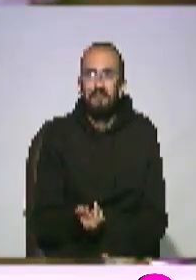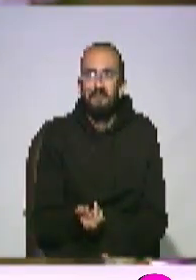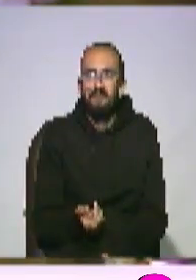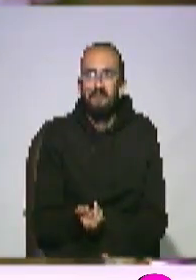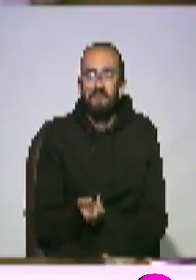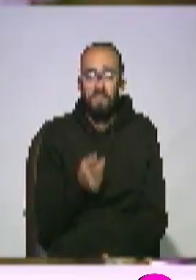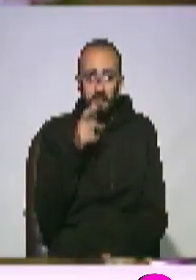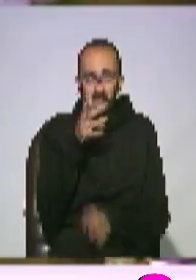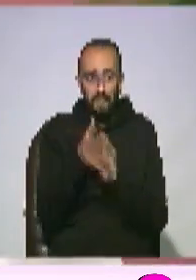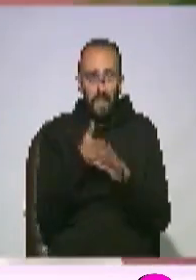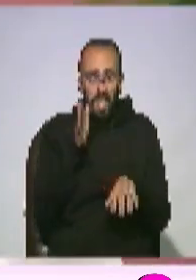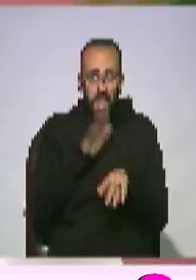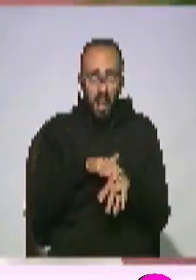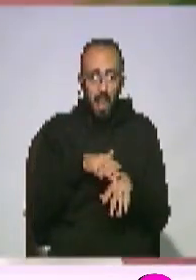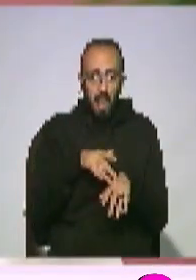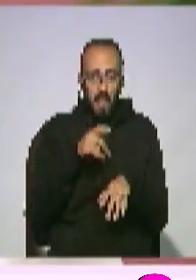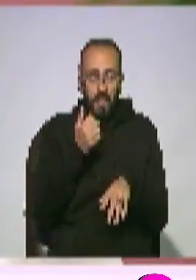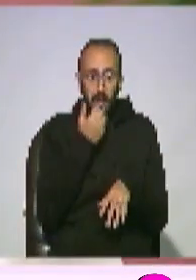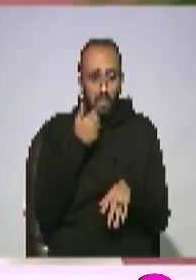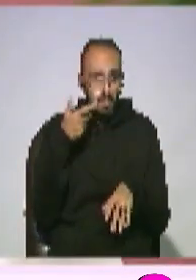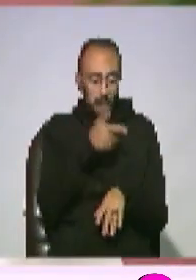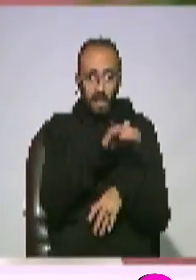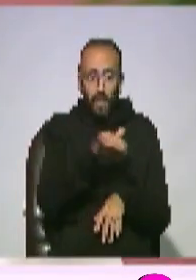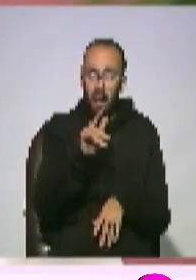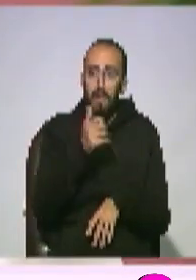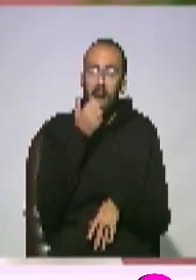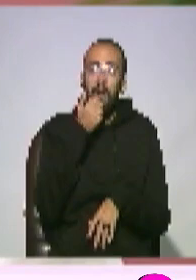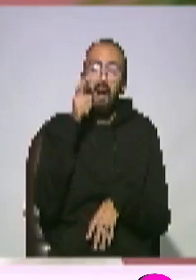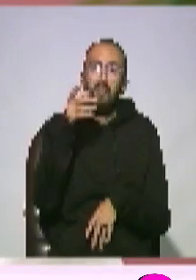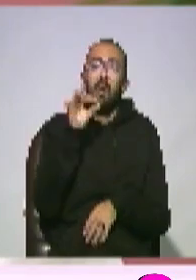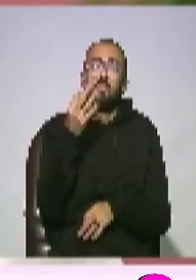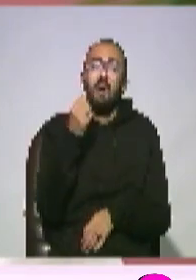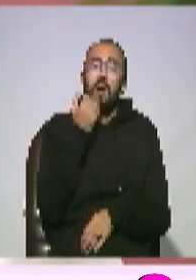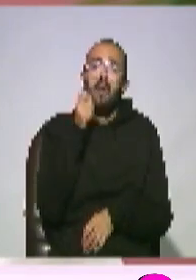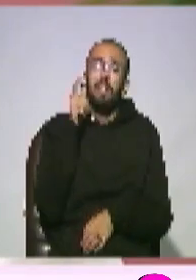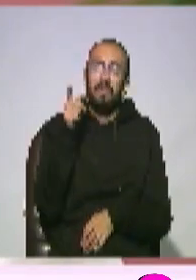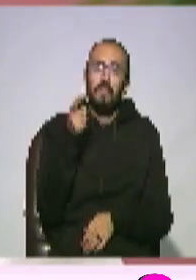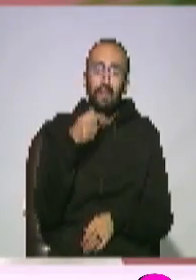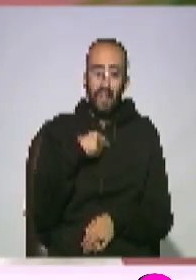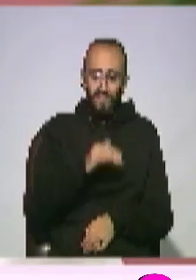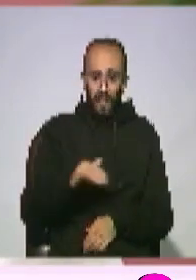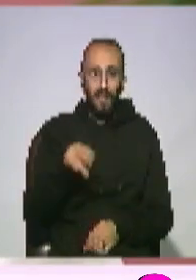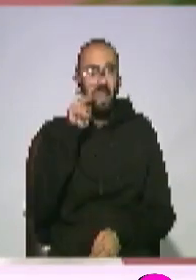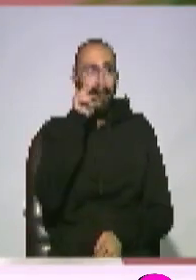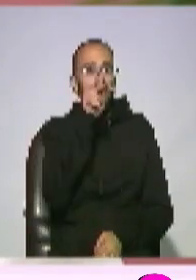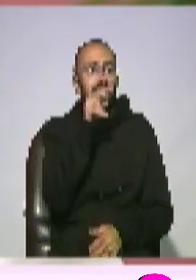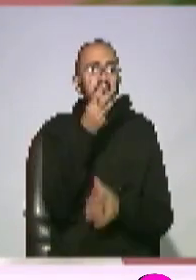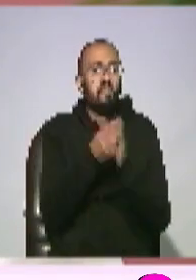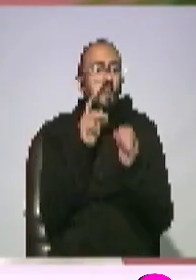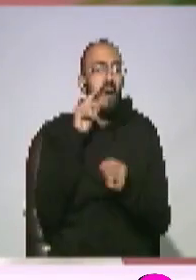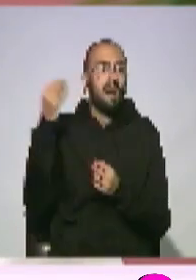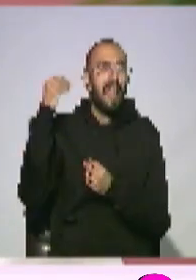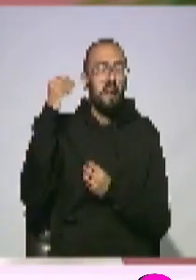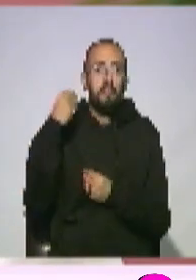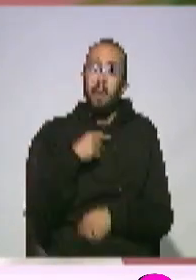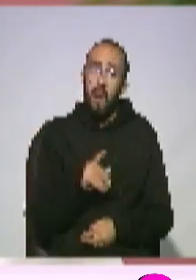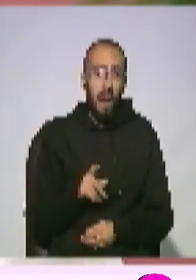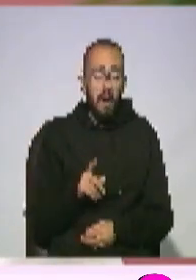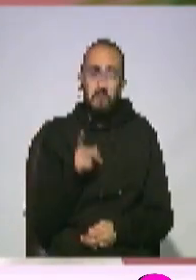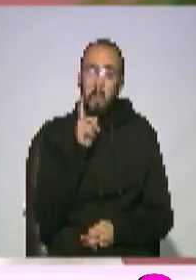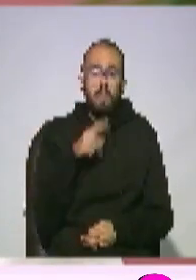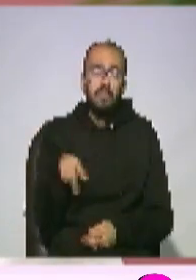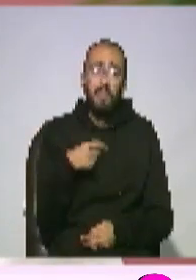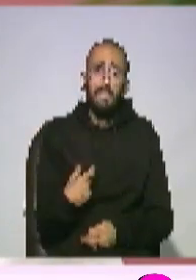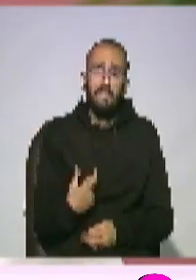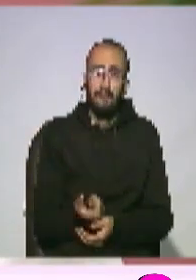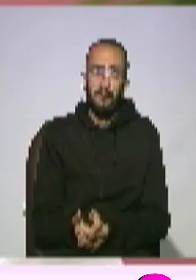فهنا ما تلوميش على الـ على الـ على الطفل، لومي على الاهل، ما انا كطفل مش هدخل اتفرج كيف الام تعامل ابنائها المراهقين، لا ما فيش